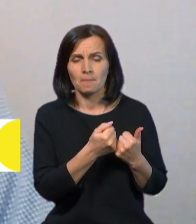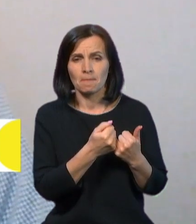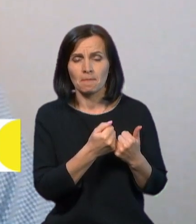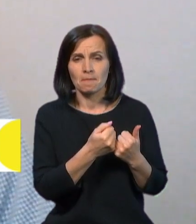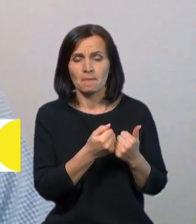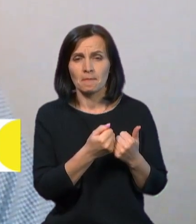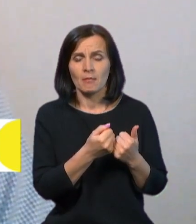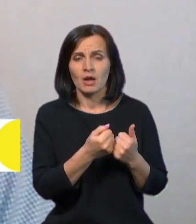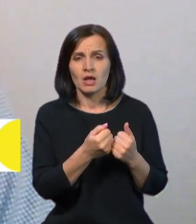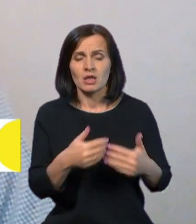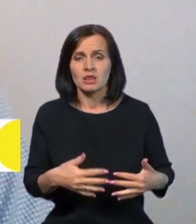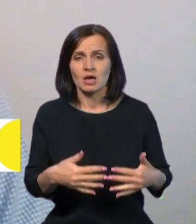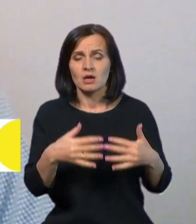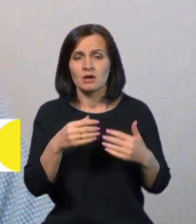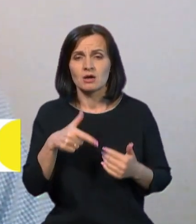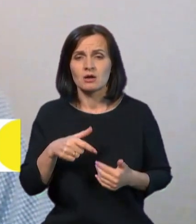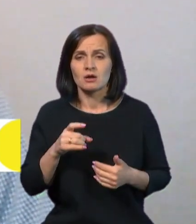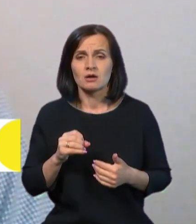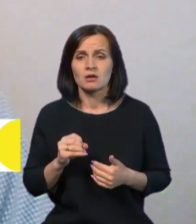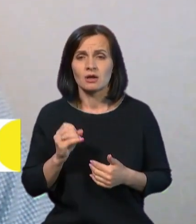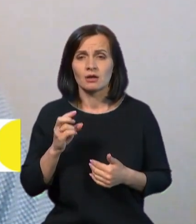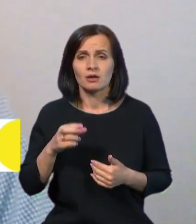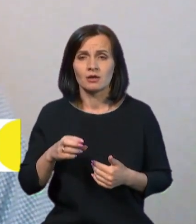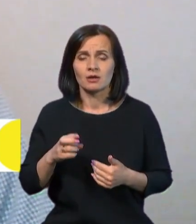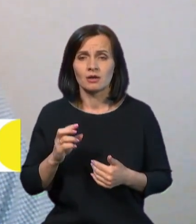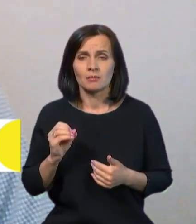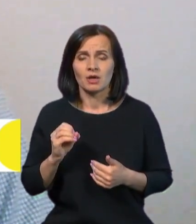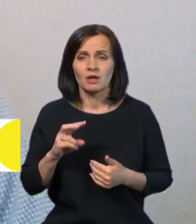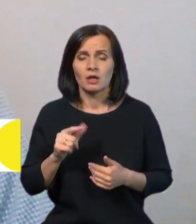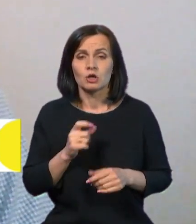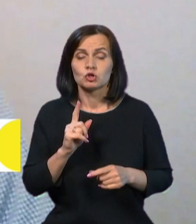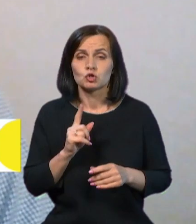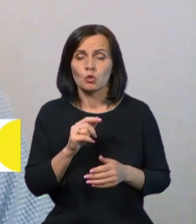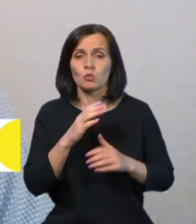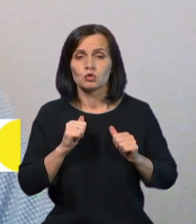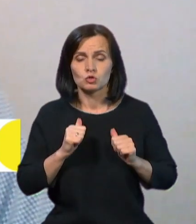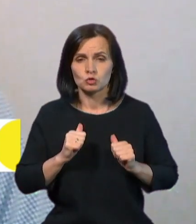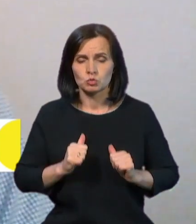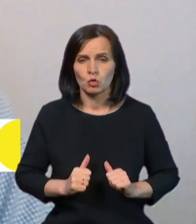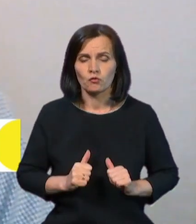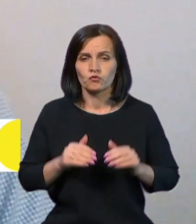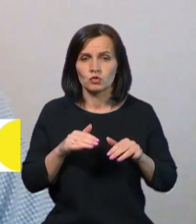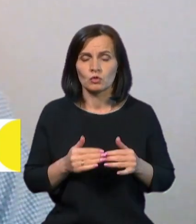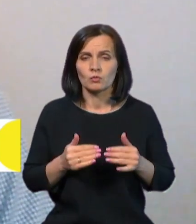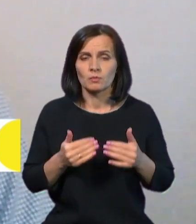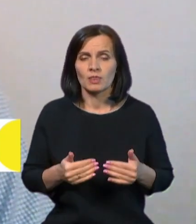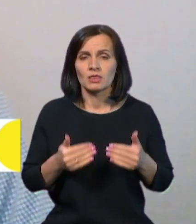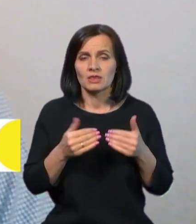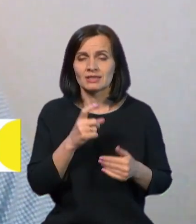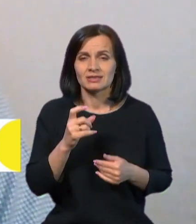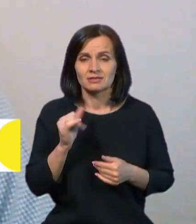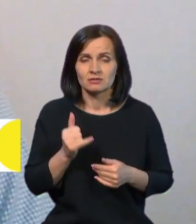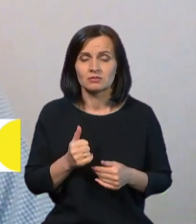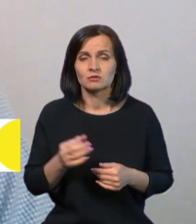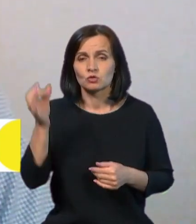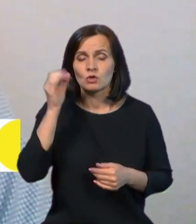гребель, щоб уповільнити просування Збройних сил України. До цього часу вже повідомлялося про підрив